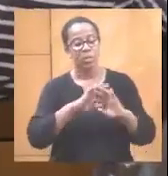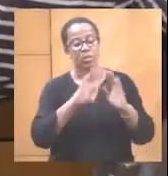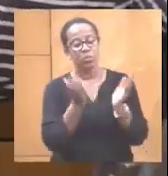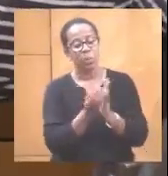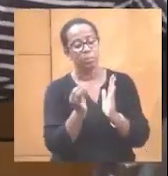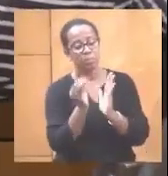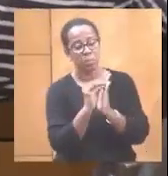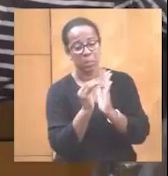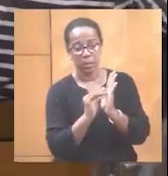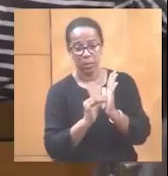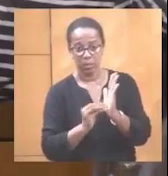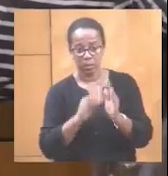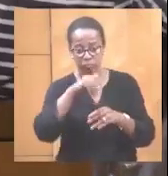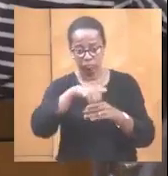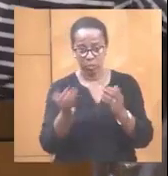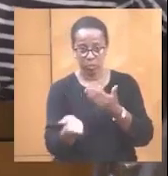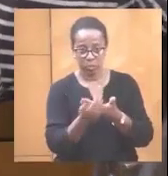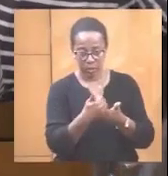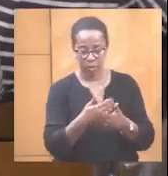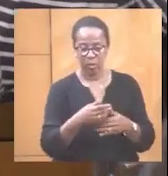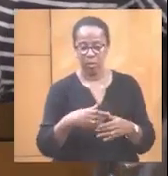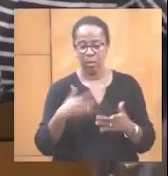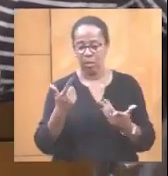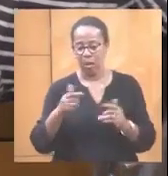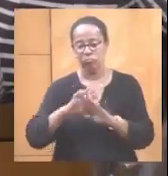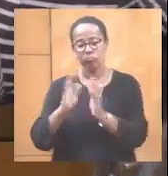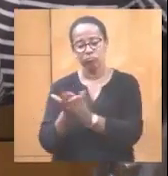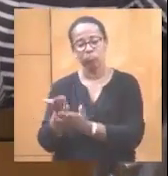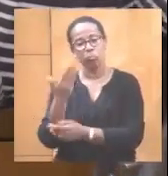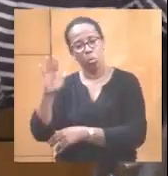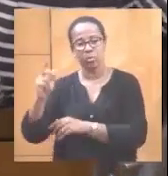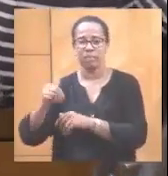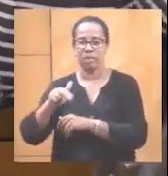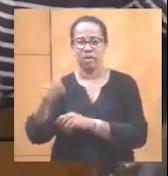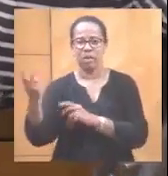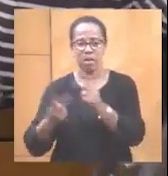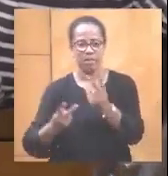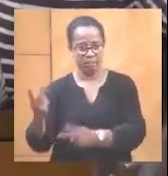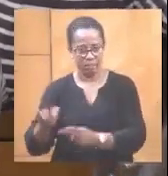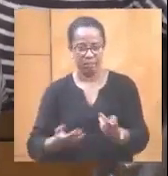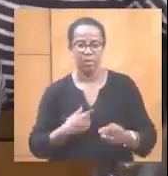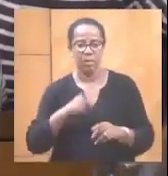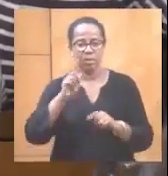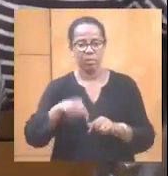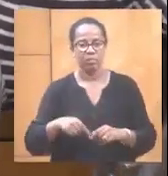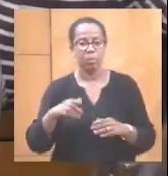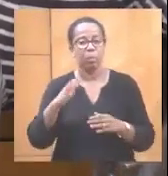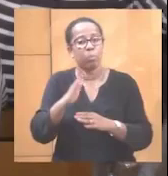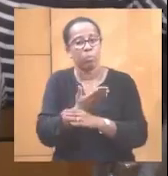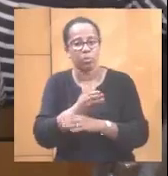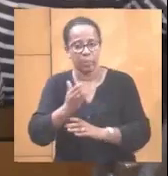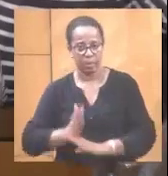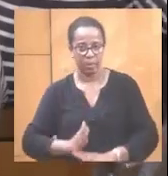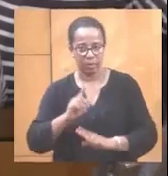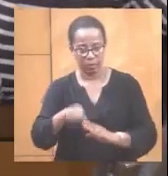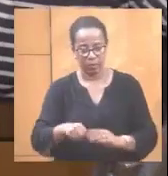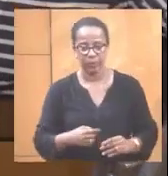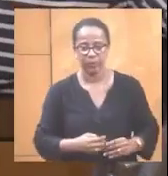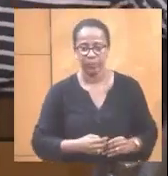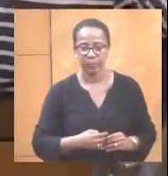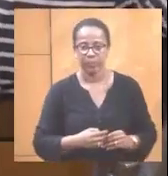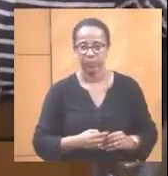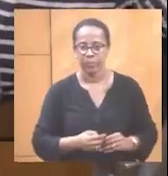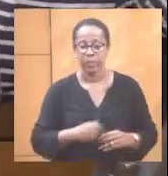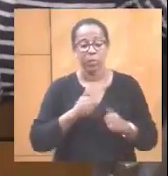en recettes, il y en a d'autres qui vont venir, mais pour cela, il faut des projets. Eh bien, dans le domaine